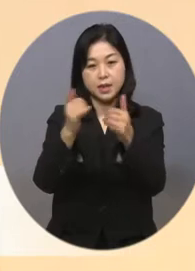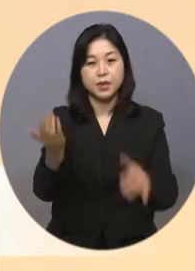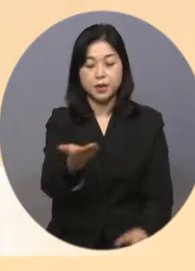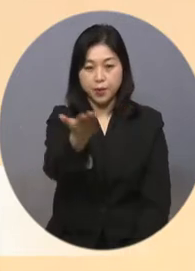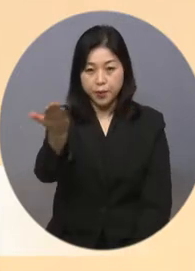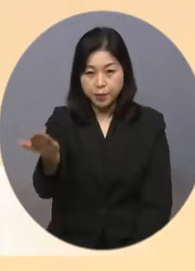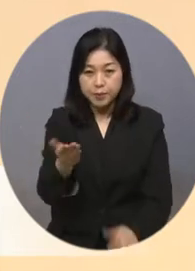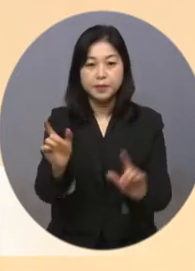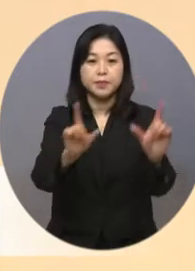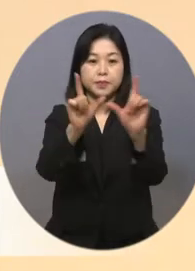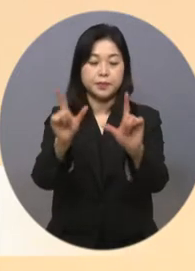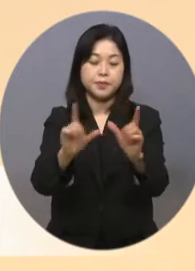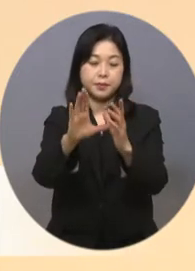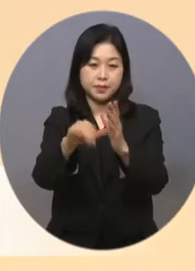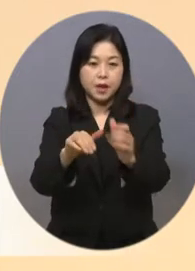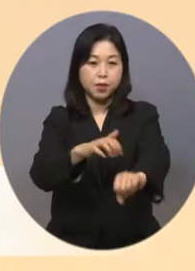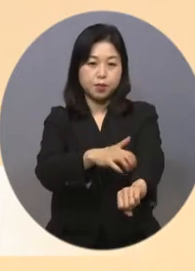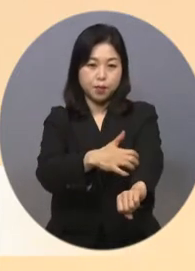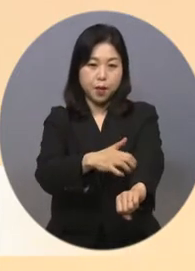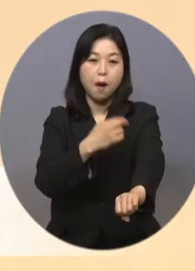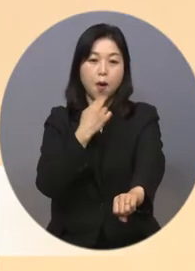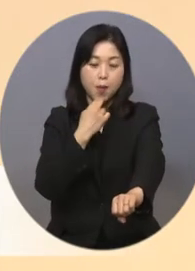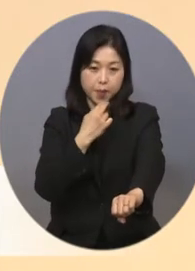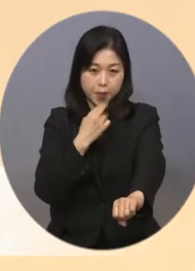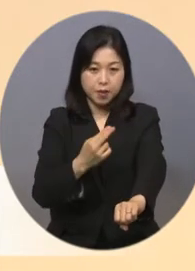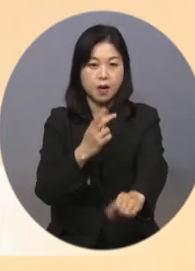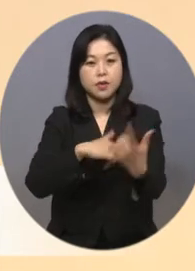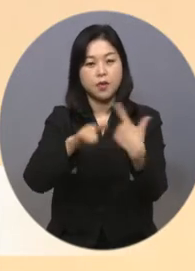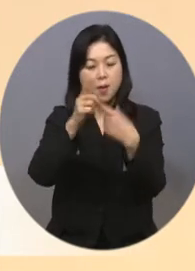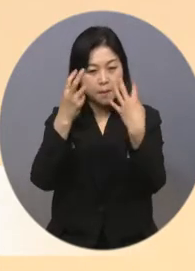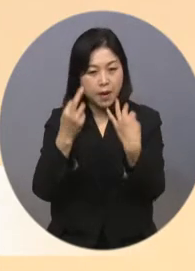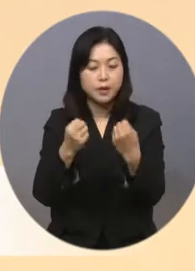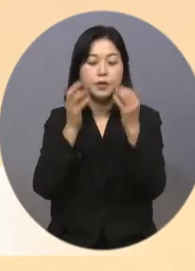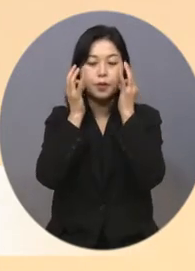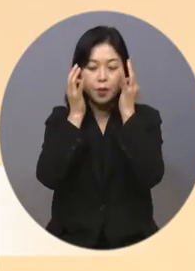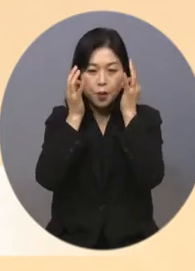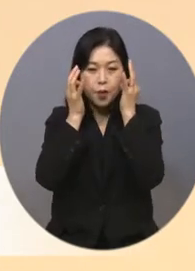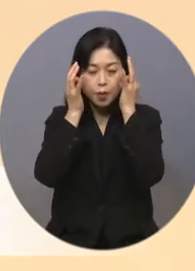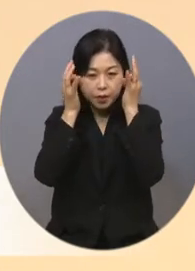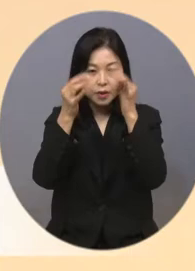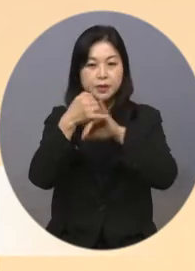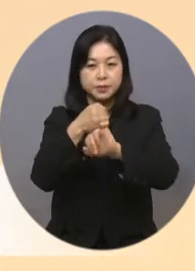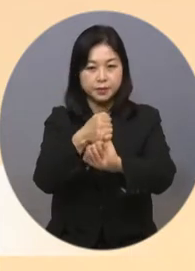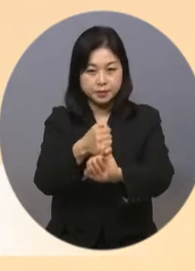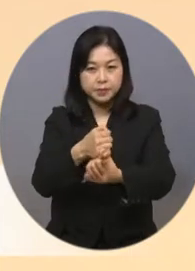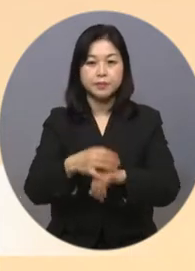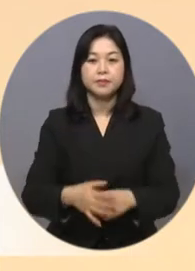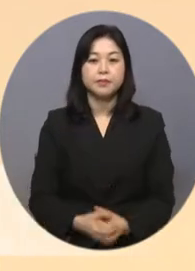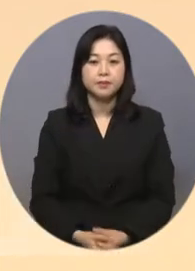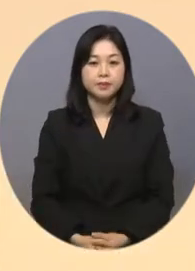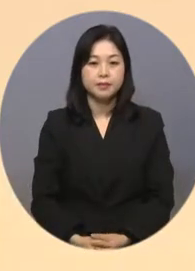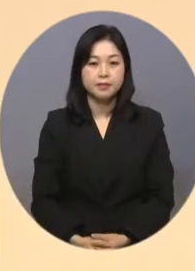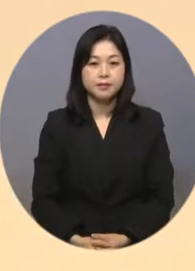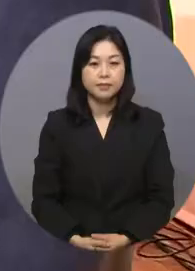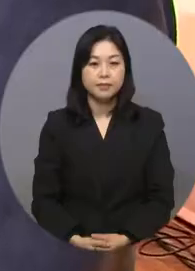장애인 여러분들께서 살아가시는 데 불편함이 없으시도록 더 많은 노력을